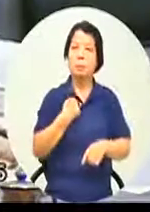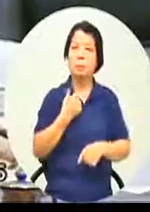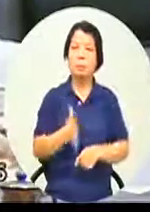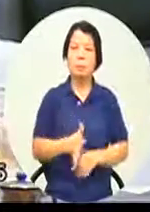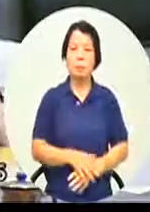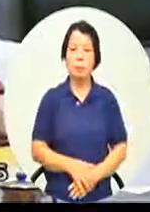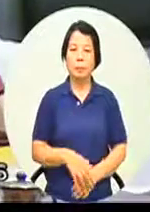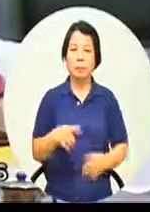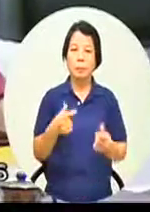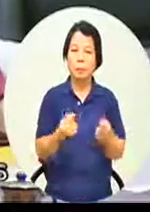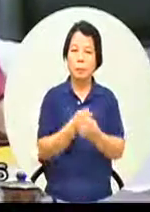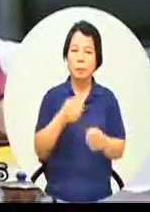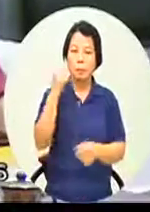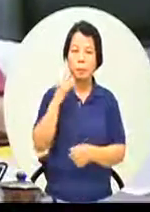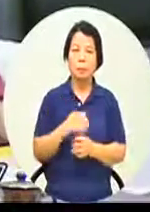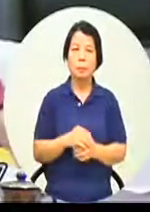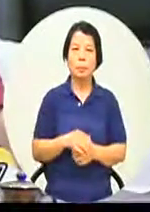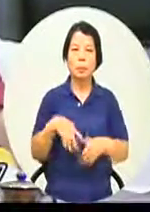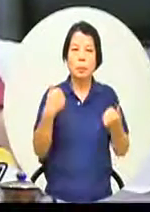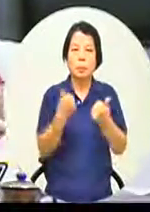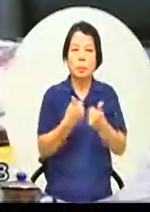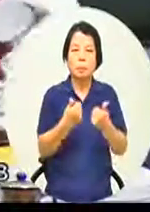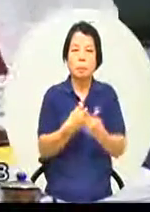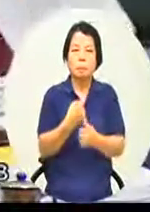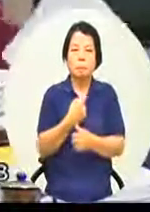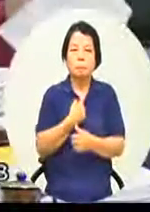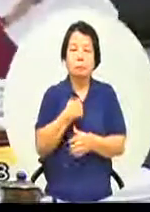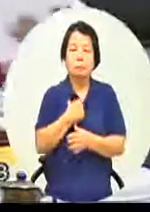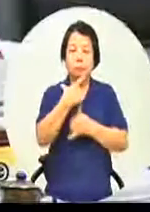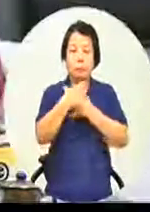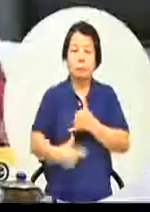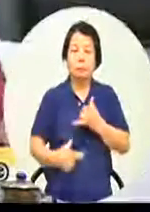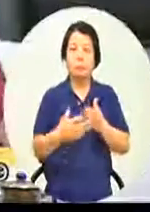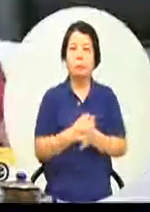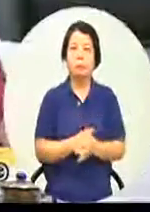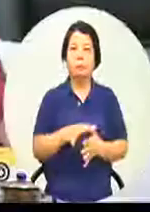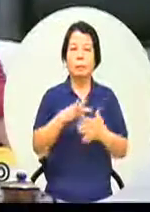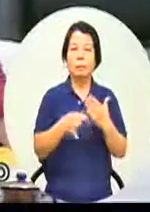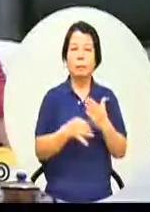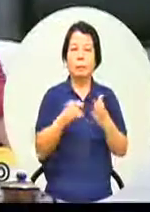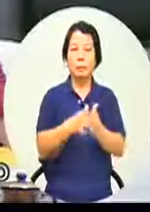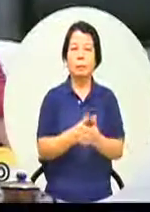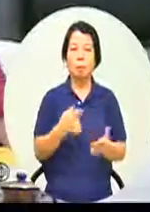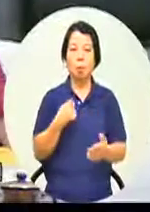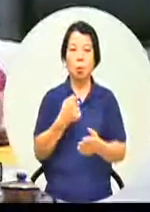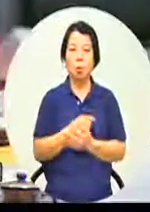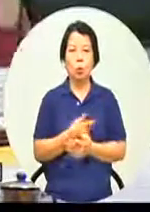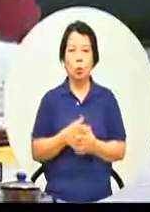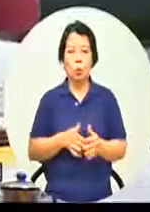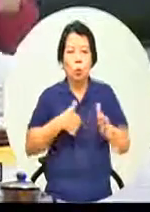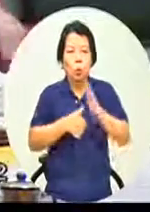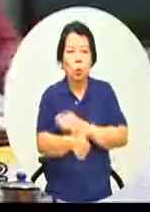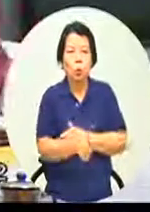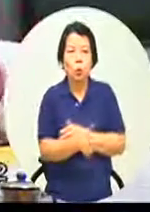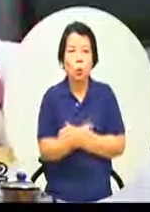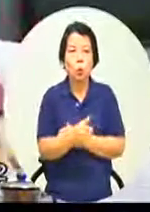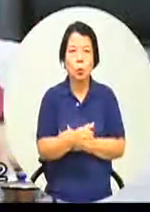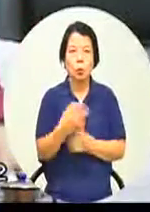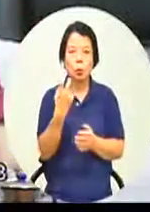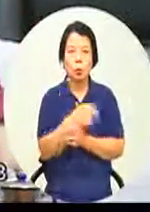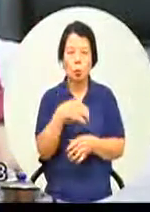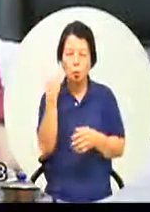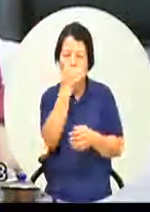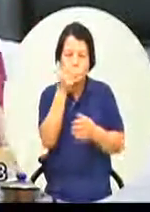这个好像是在反诚信与条款啊，因为只有我会去收容所突检，还有偶尔我也会邀主